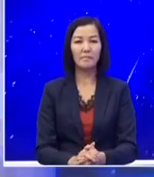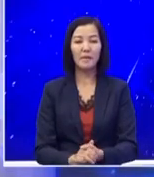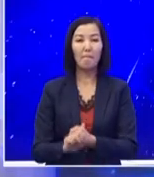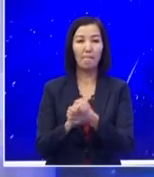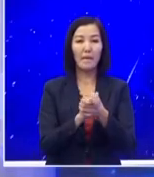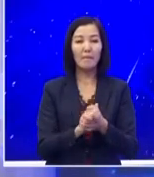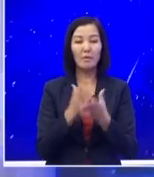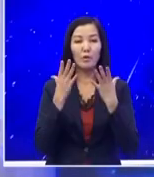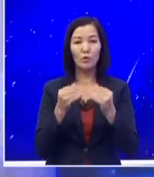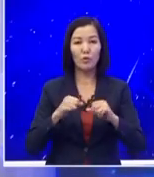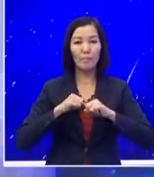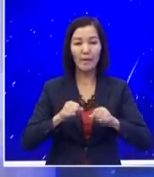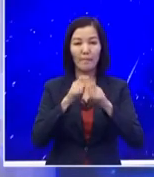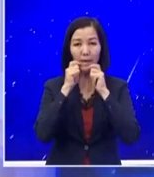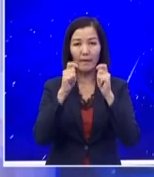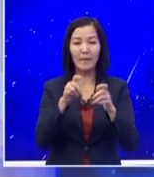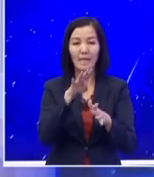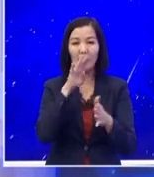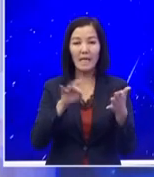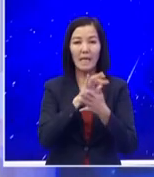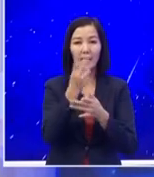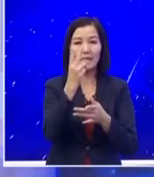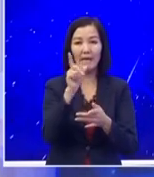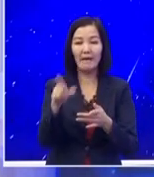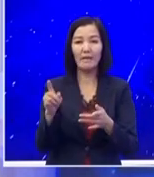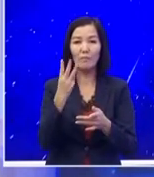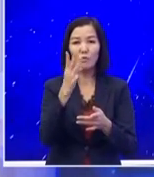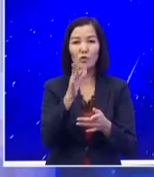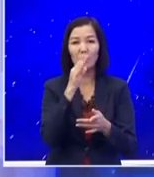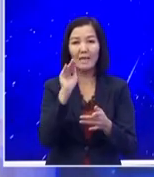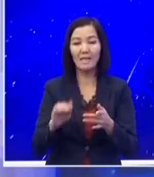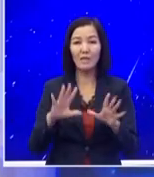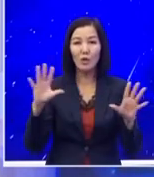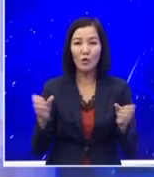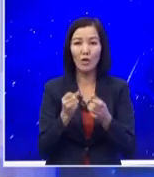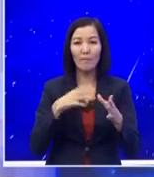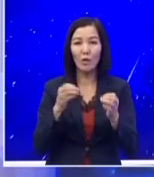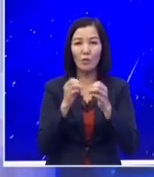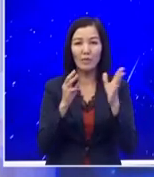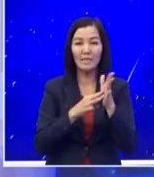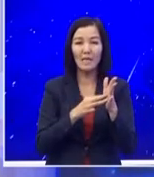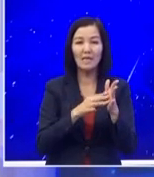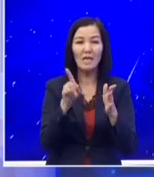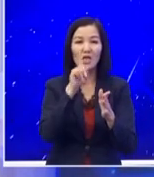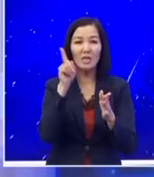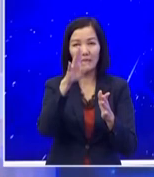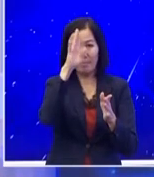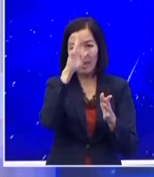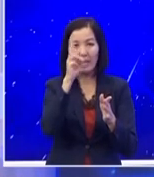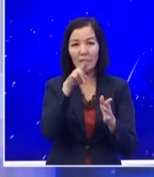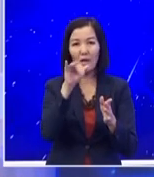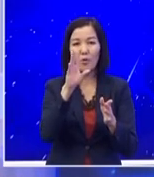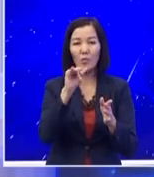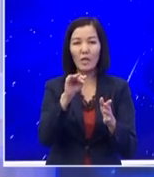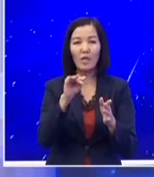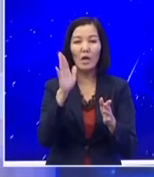Бейбіт күннің батырлары марапатталды. Текел қаласының 2 тұрғыны 3 жасар қызды құтқарып қалған. 18 жастағы Дәурен Жарқынбеков 11 мамырда